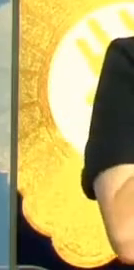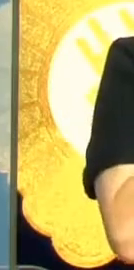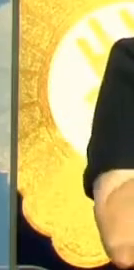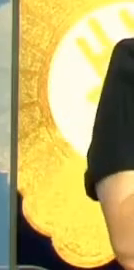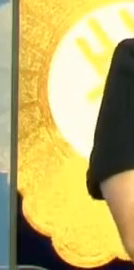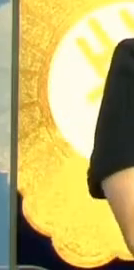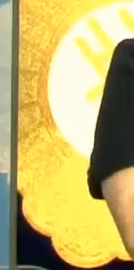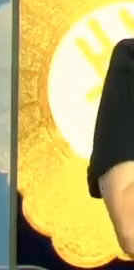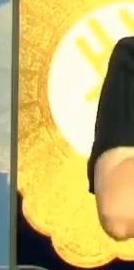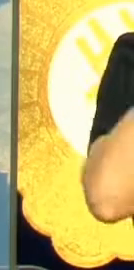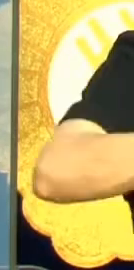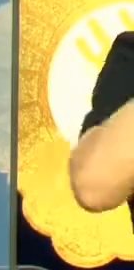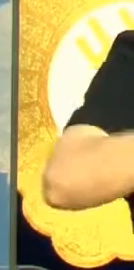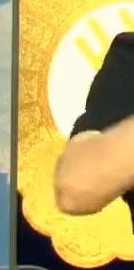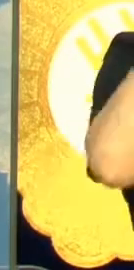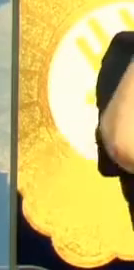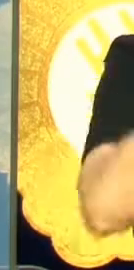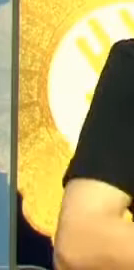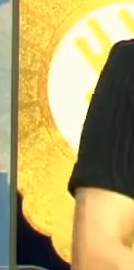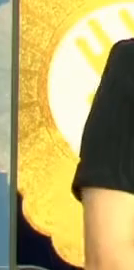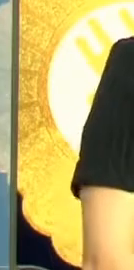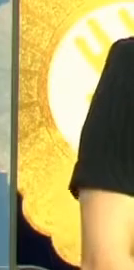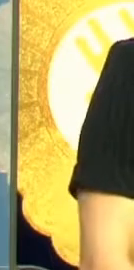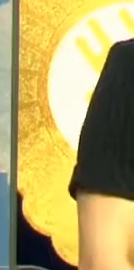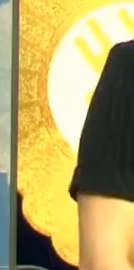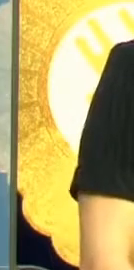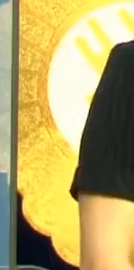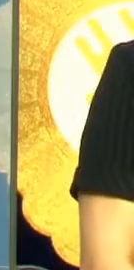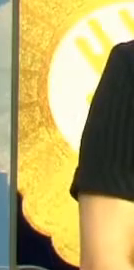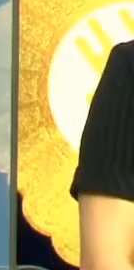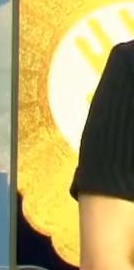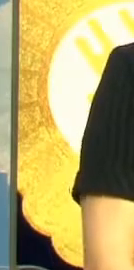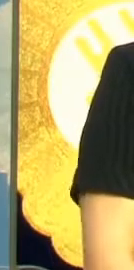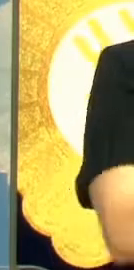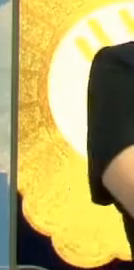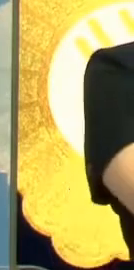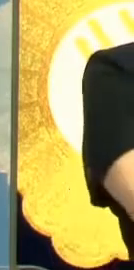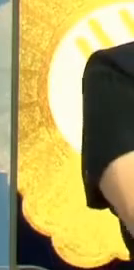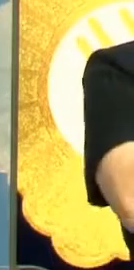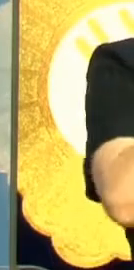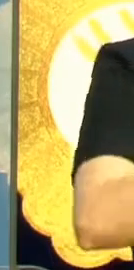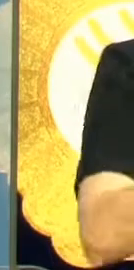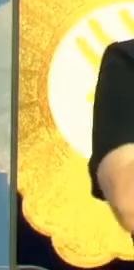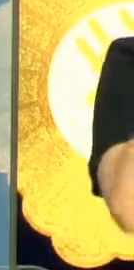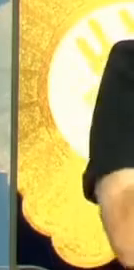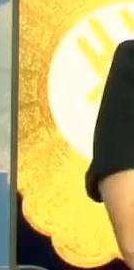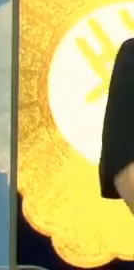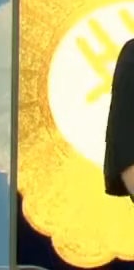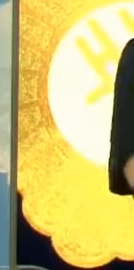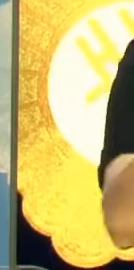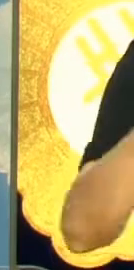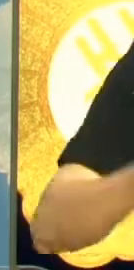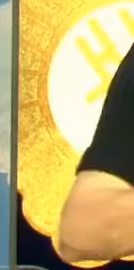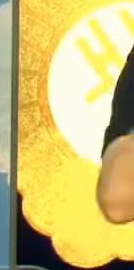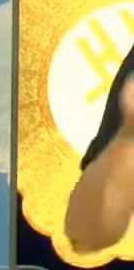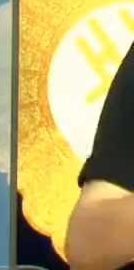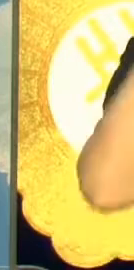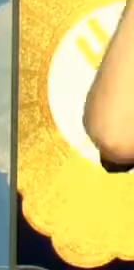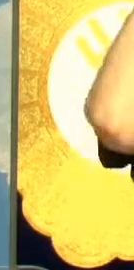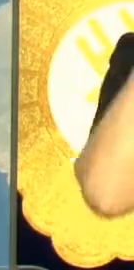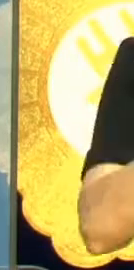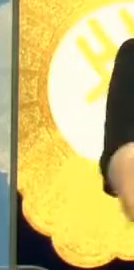부당한 판결로 기억될 것입니다. 구조적인 차별과 사회적 배제가 여전히 존재하고 있는